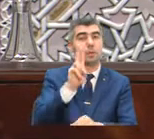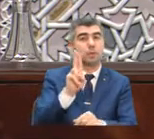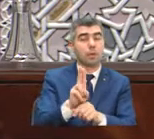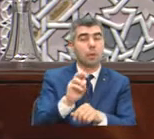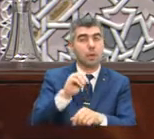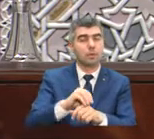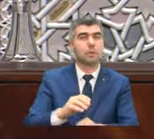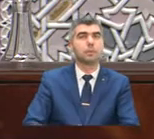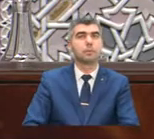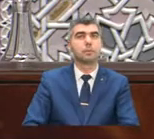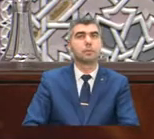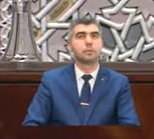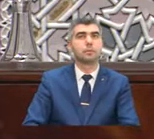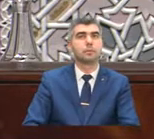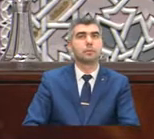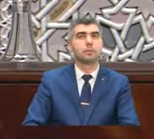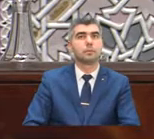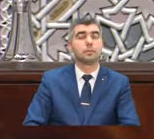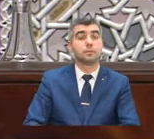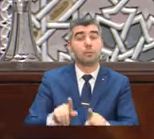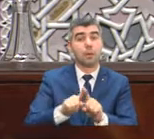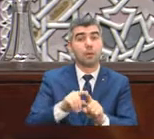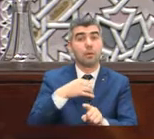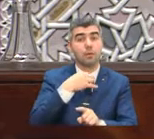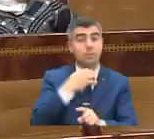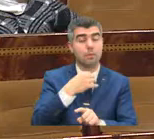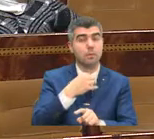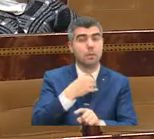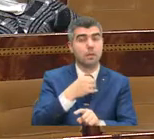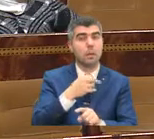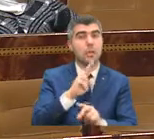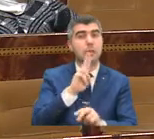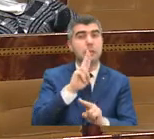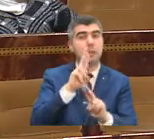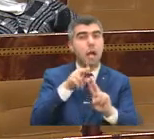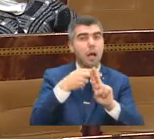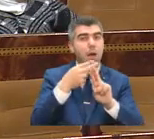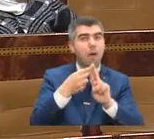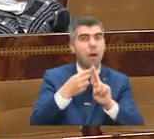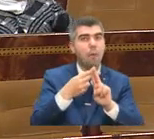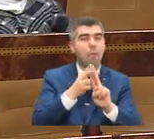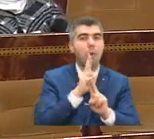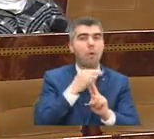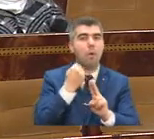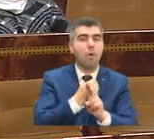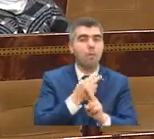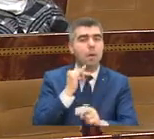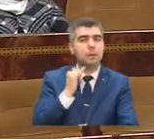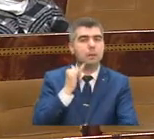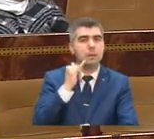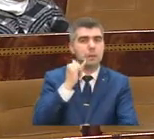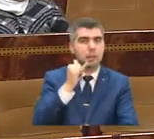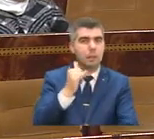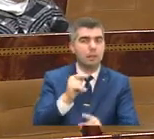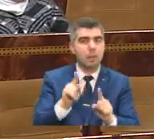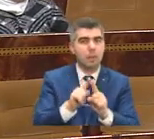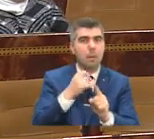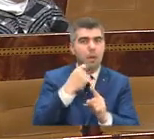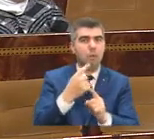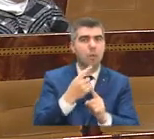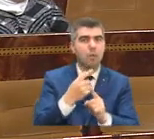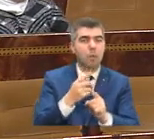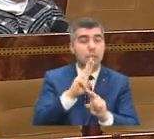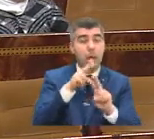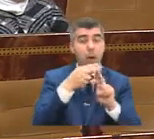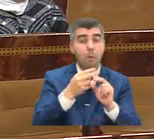نعم السيد الوزير، كنا نأمل في الجواب ديالكم ديال الحكومة وكما اعتدناها دائما بأنها تعطينا واحد الرؤية استباقية وجواب